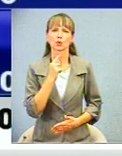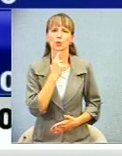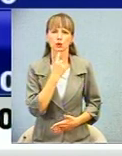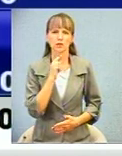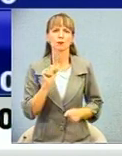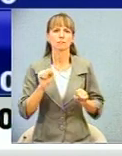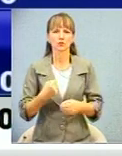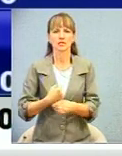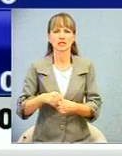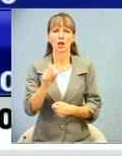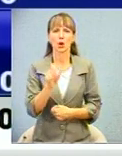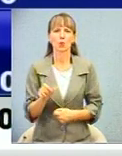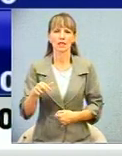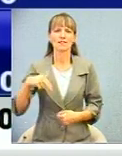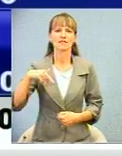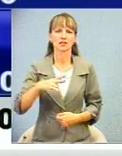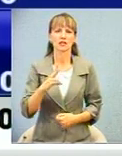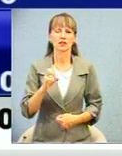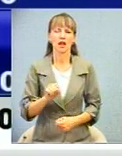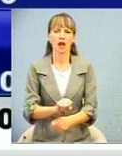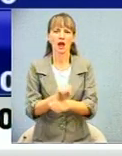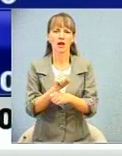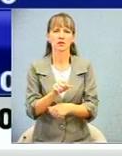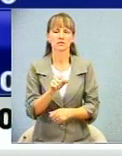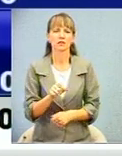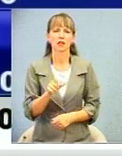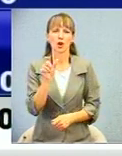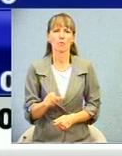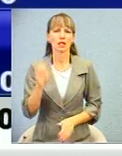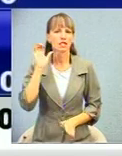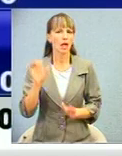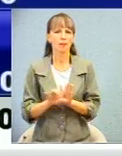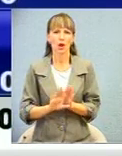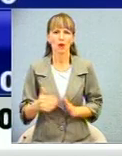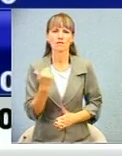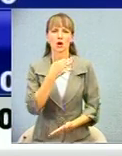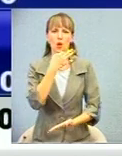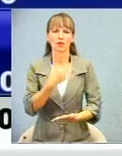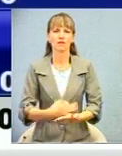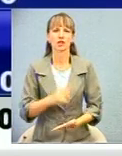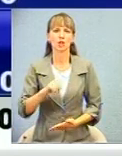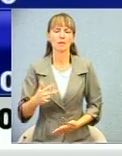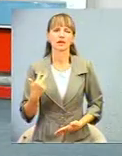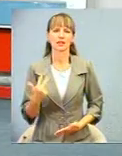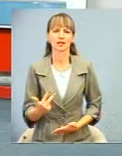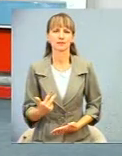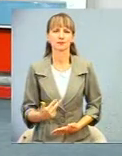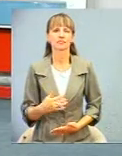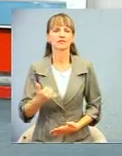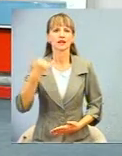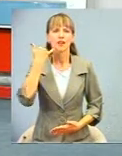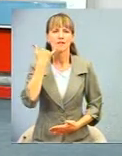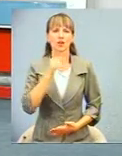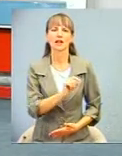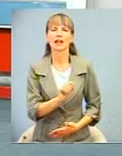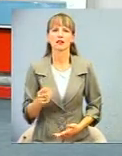можуть змусити людей вийти на акції громадянської непокори, то ваш варіант відповіді номер три. Телефонні лінії